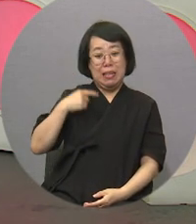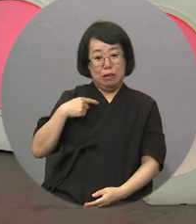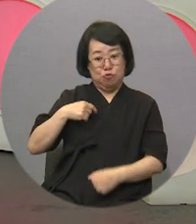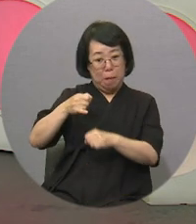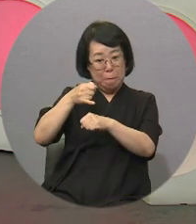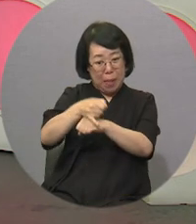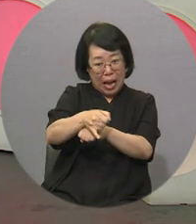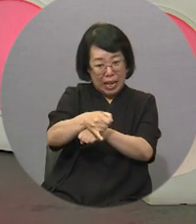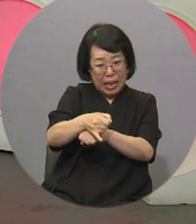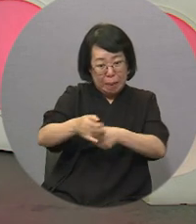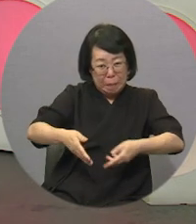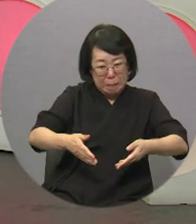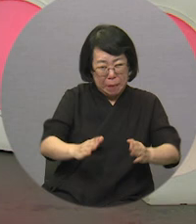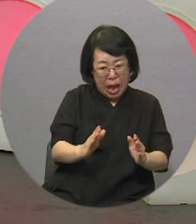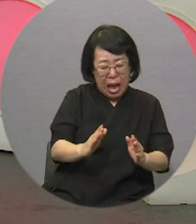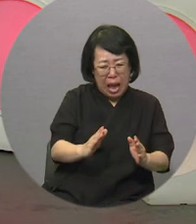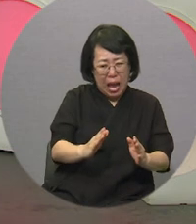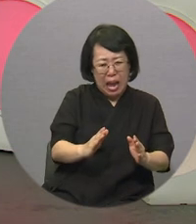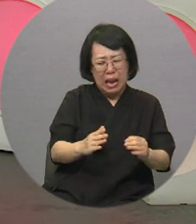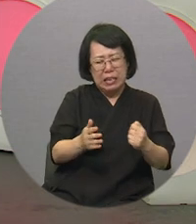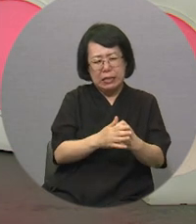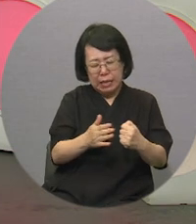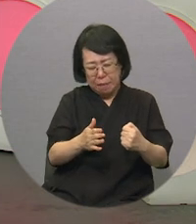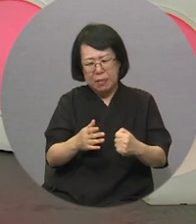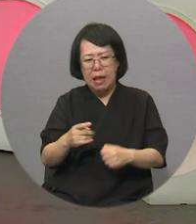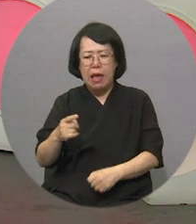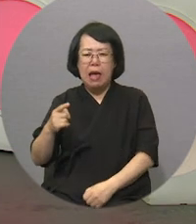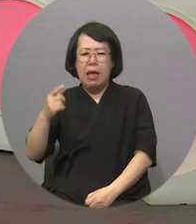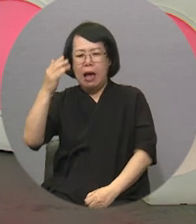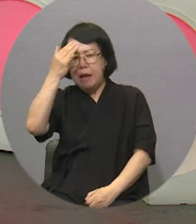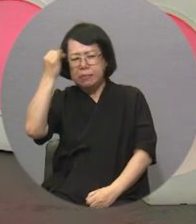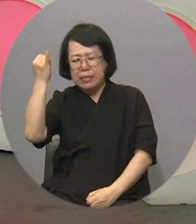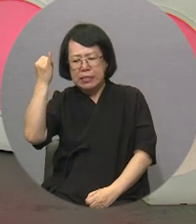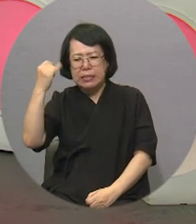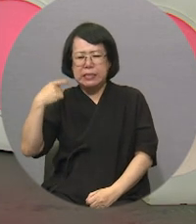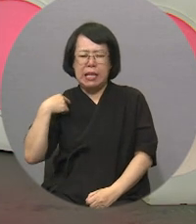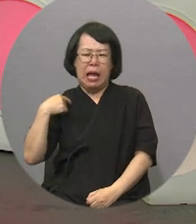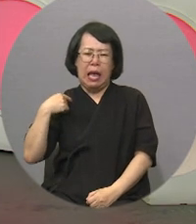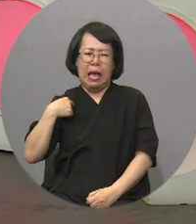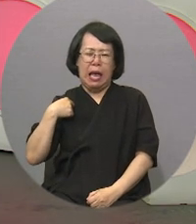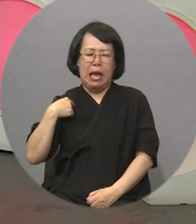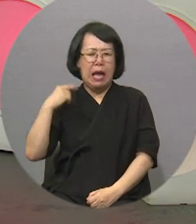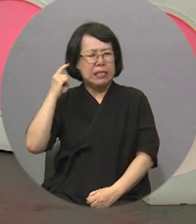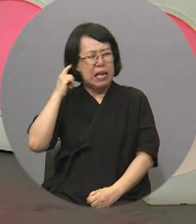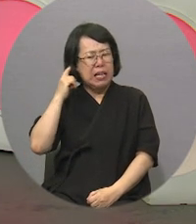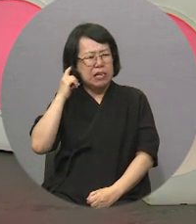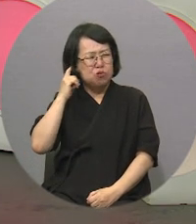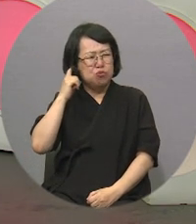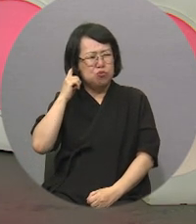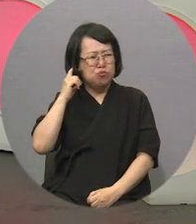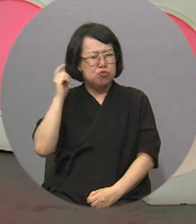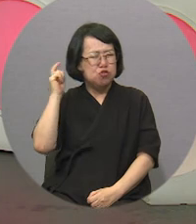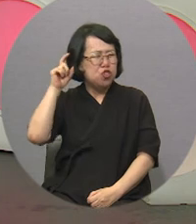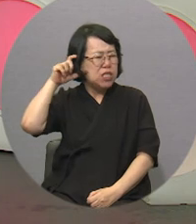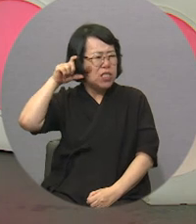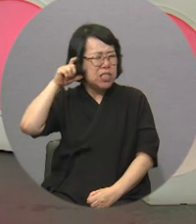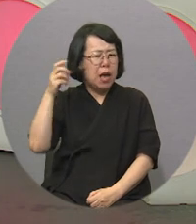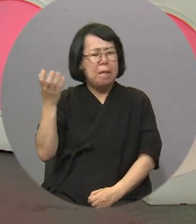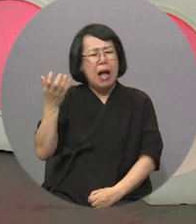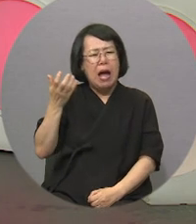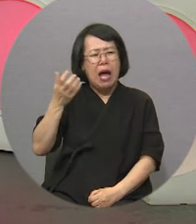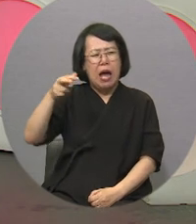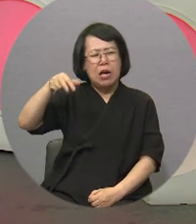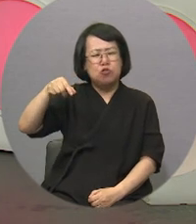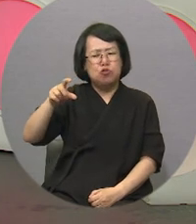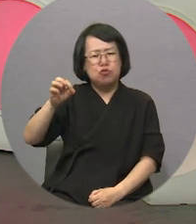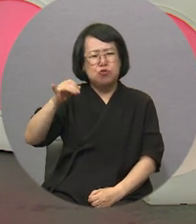저는 할머니의 손을 잡고 버스에 올랐는데요. 할머니는 혹여 저를 잃어버릴까봐